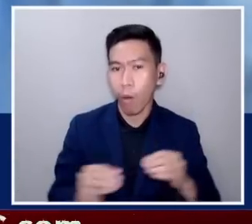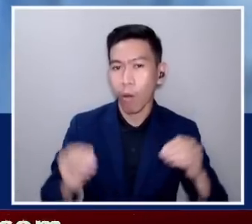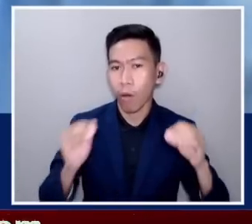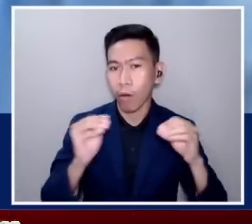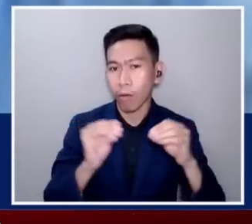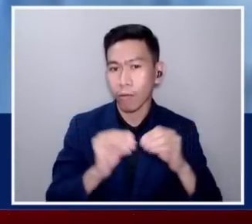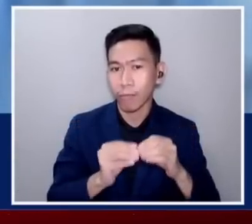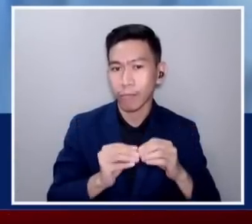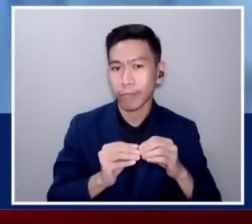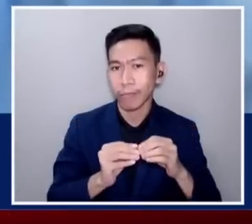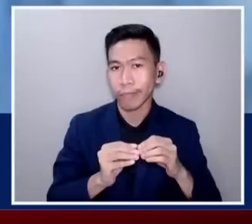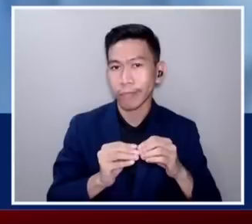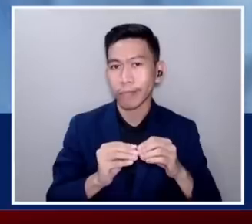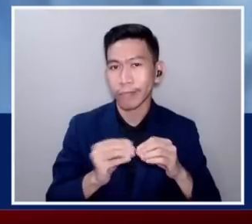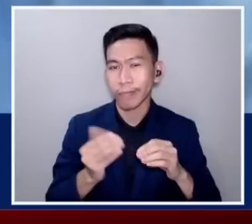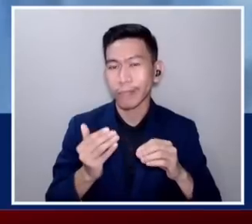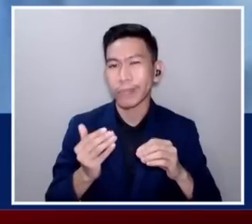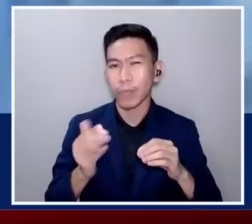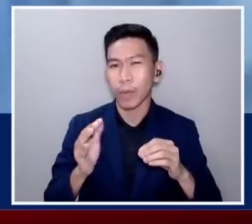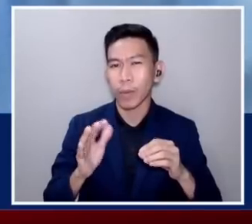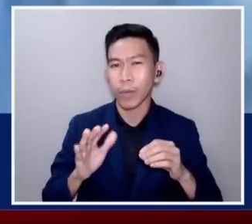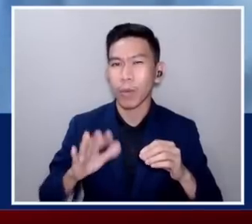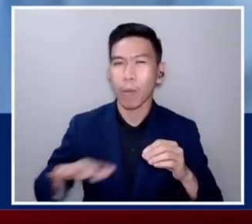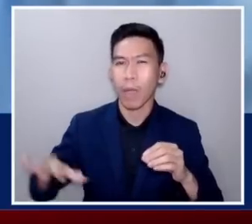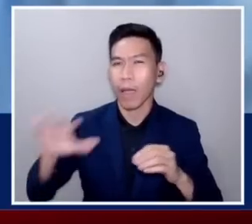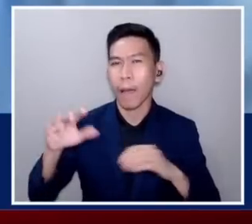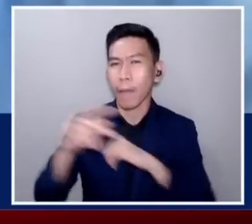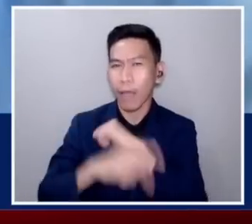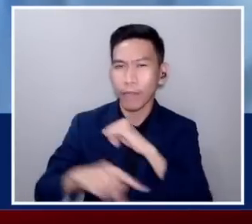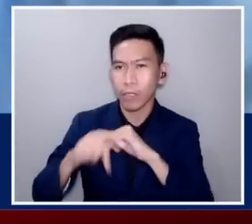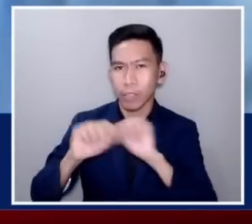may enlarge natin ng rural income from the rural areas by